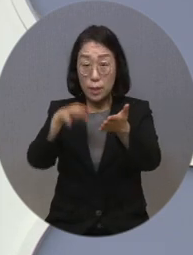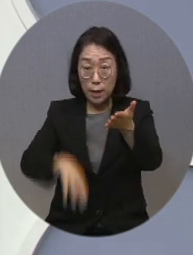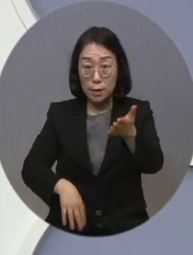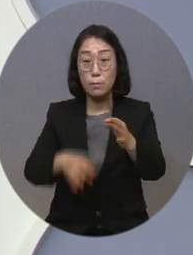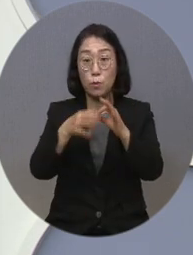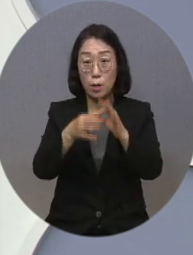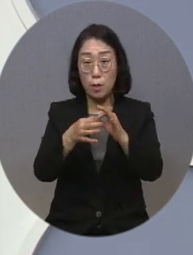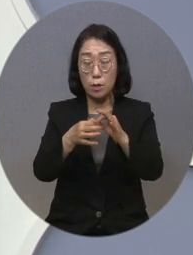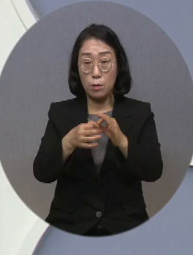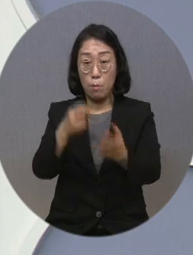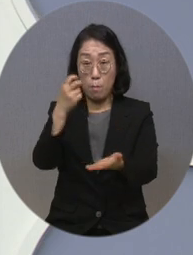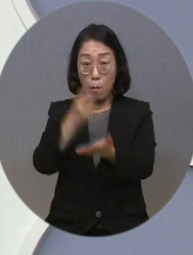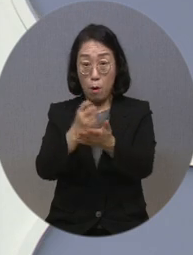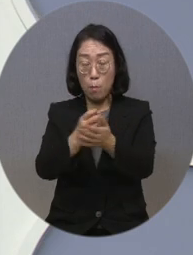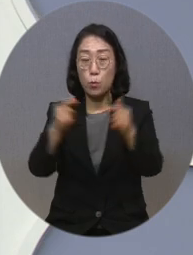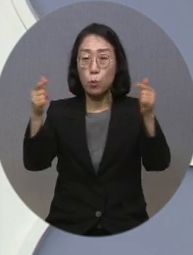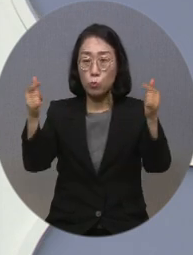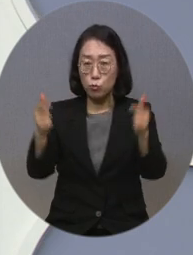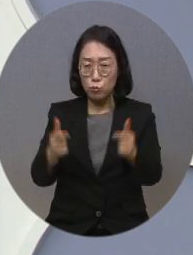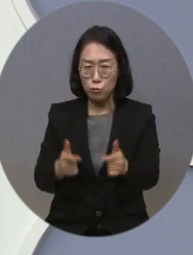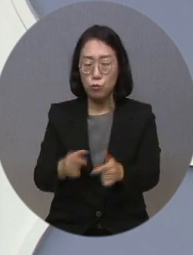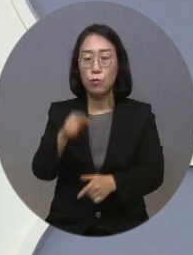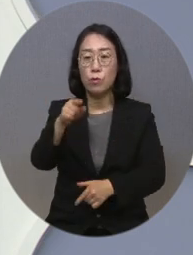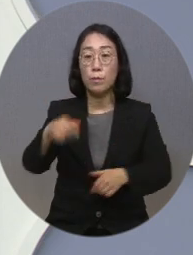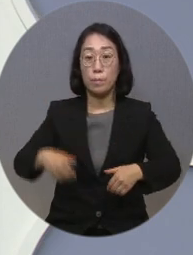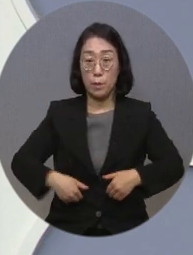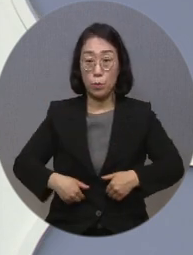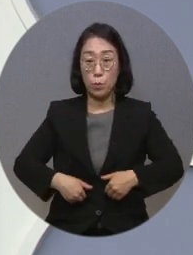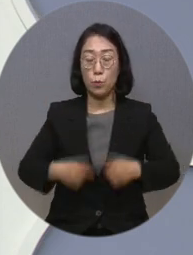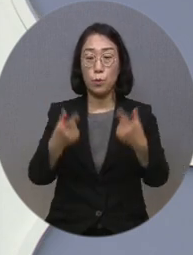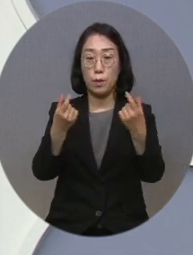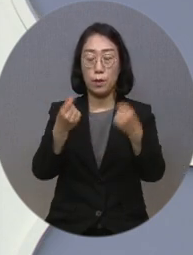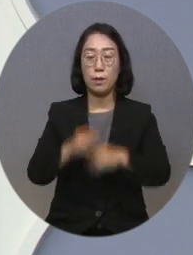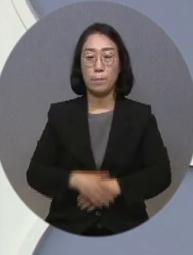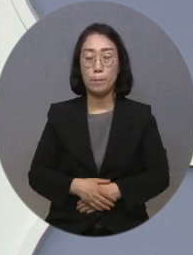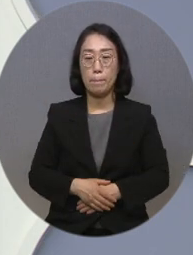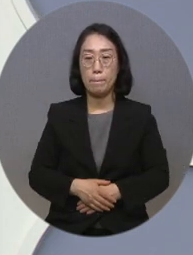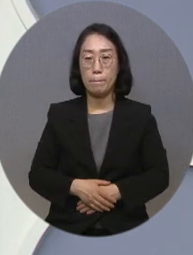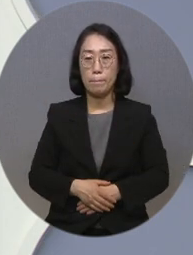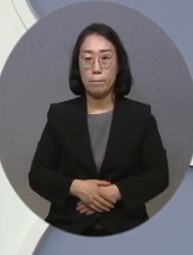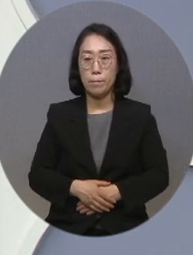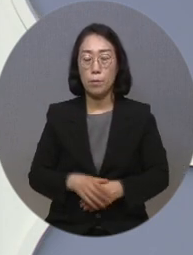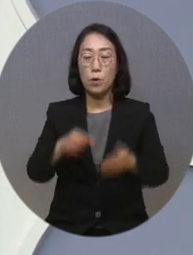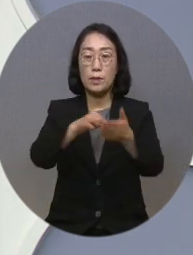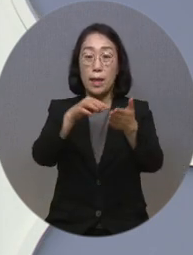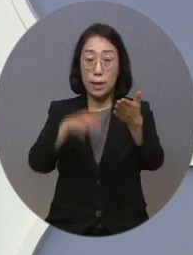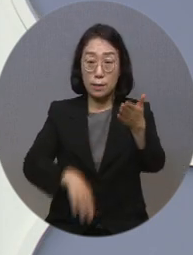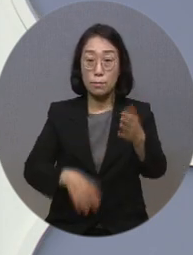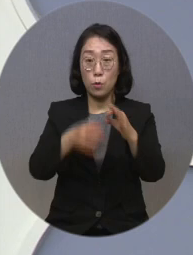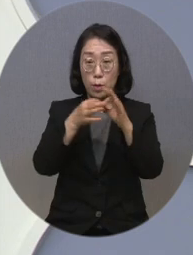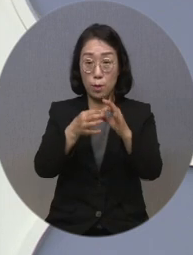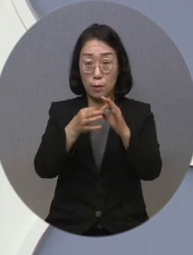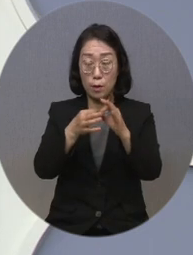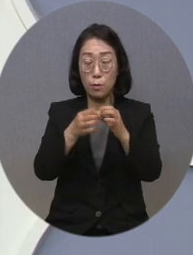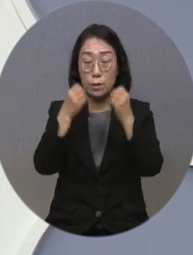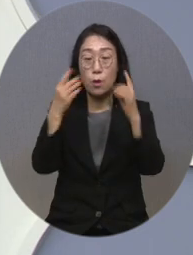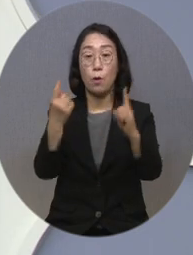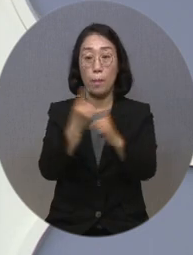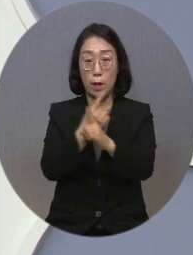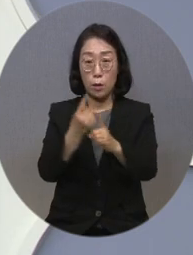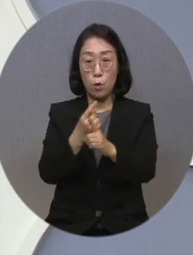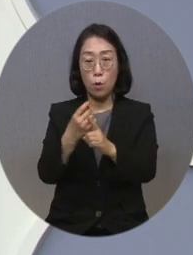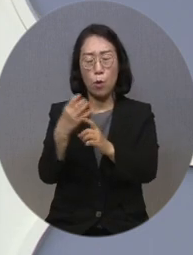예, 지금 또 차차 또 질문 주시면 제가 답변을 드리겠습니다만은 그 부동산 세제의 개편을 통해서 그